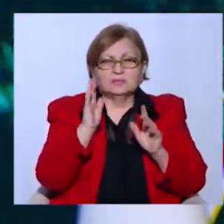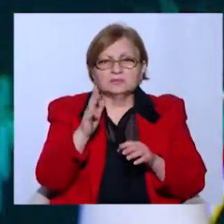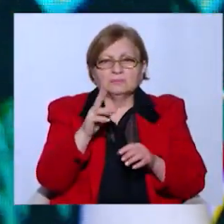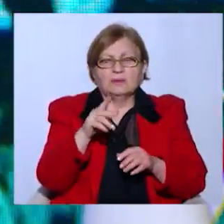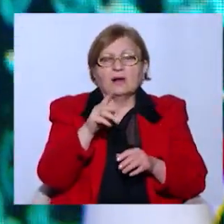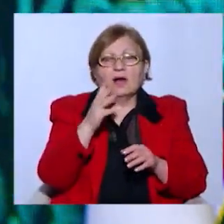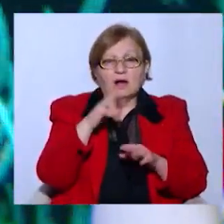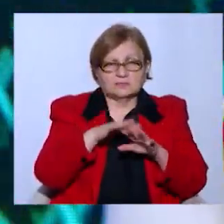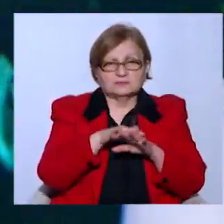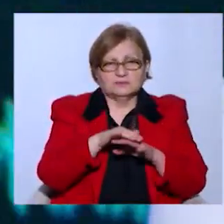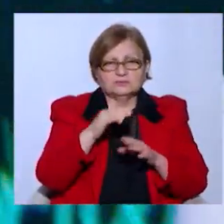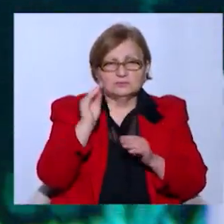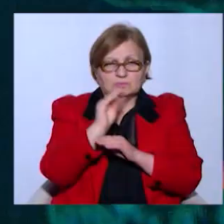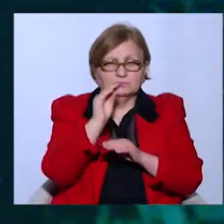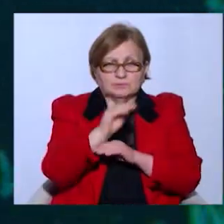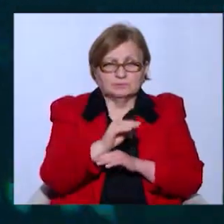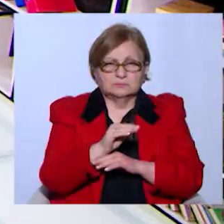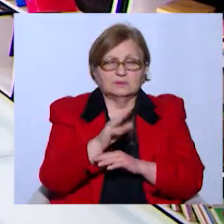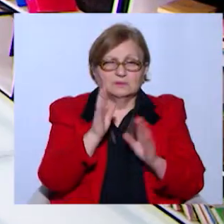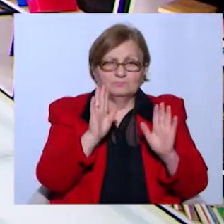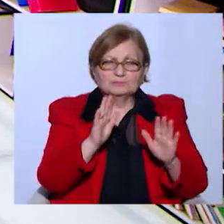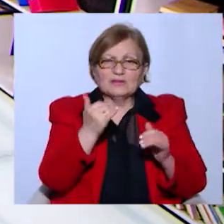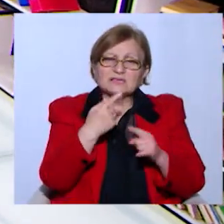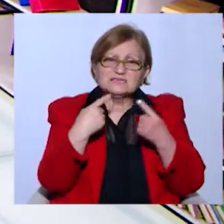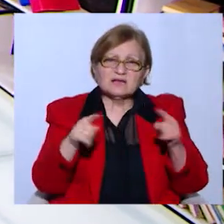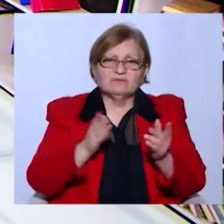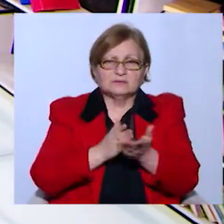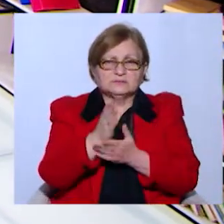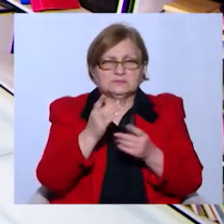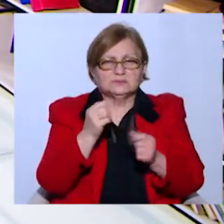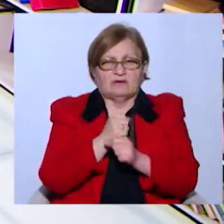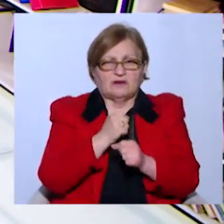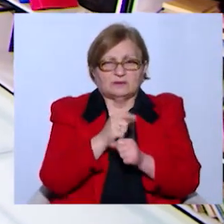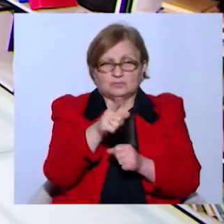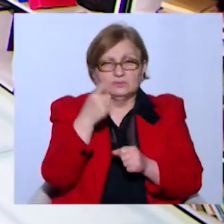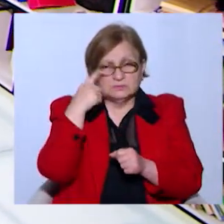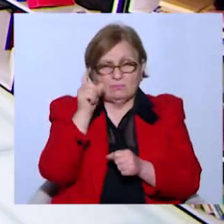იქნება. თუმცა მოდი ეს ამოცანა აი ესეთნაირად ამოხსნათ.